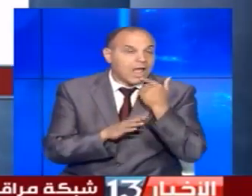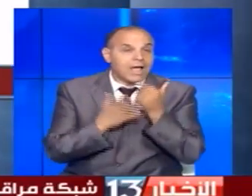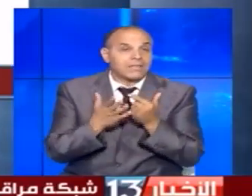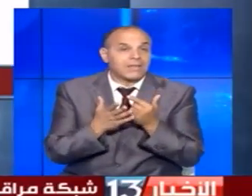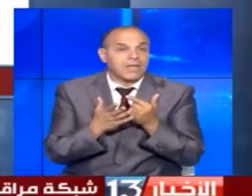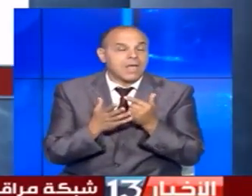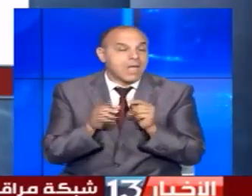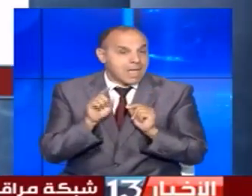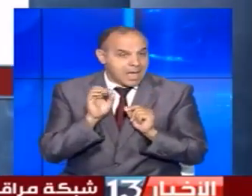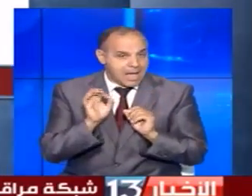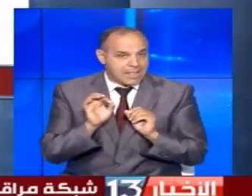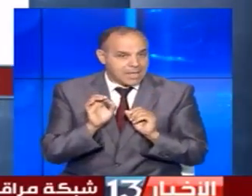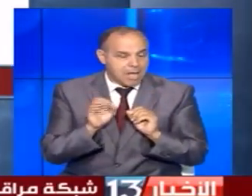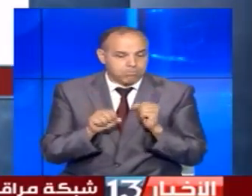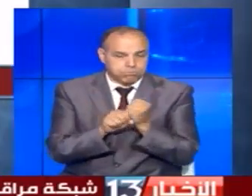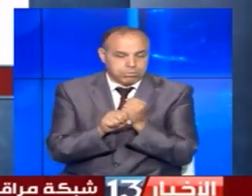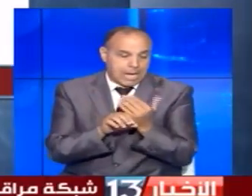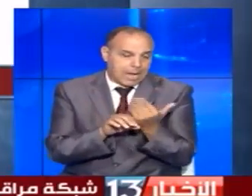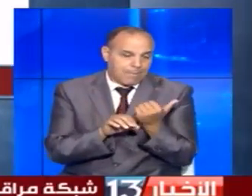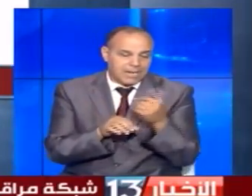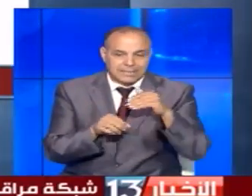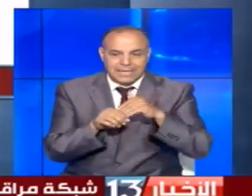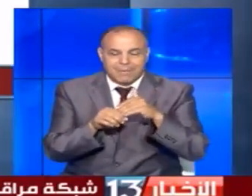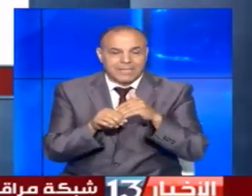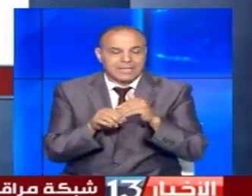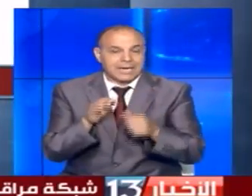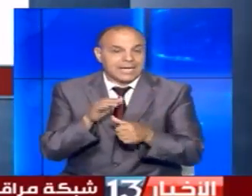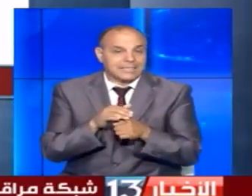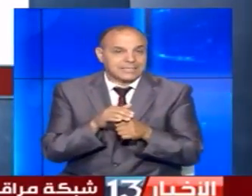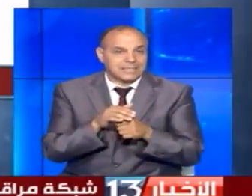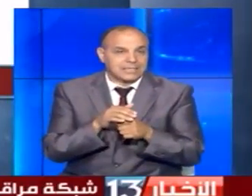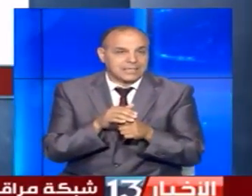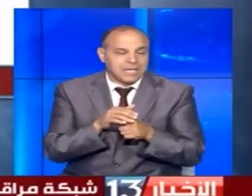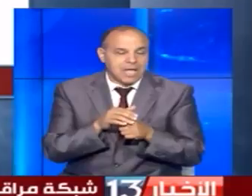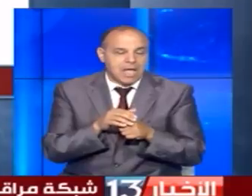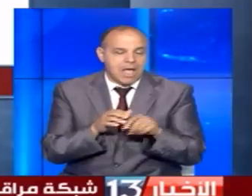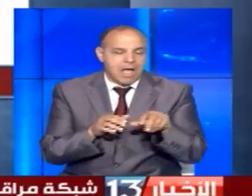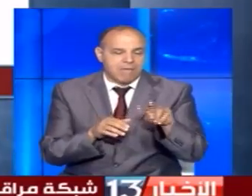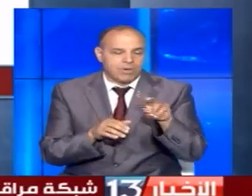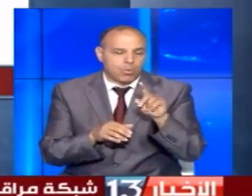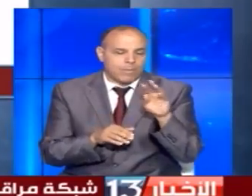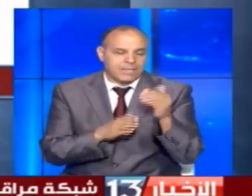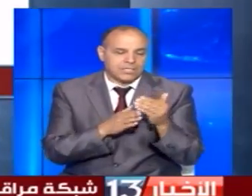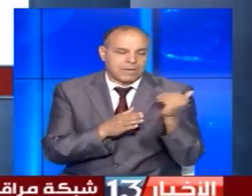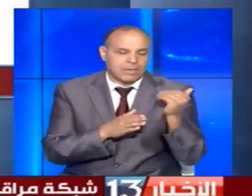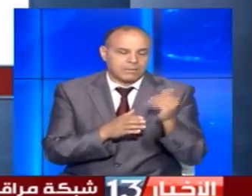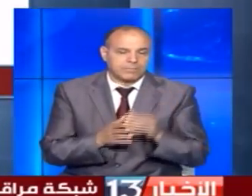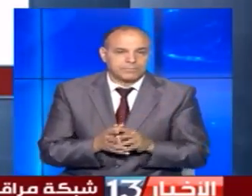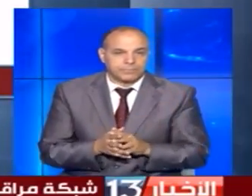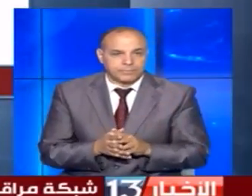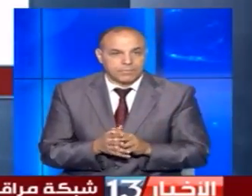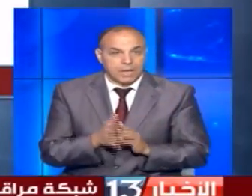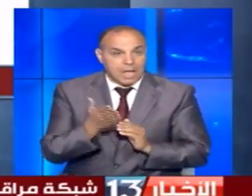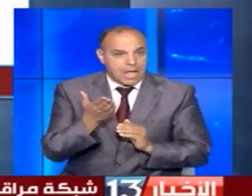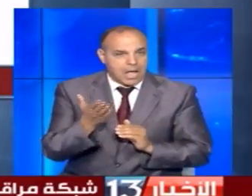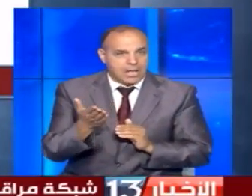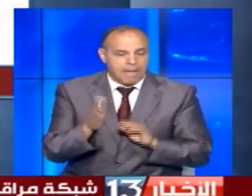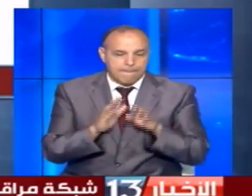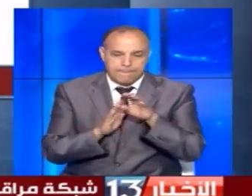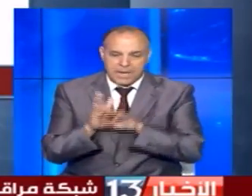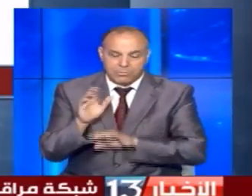على غرار ما تم العمل به في الانتخابات الرئاسية لسنة 2014، وهي